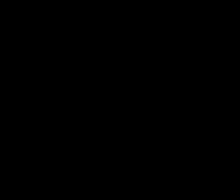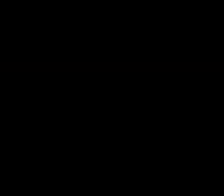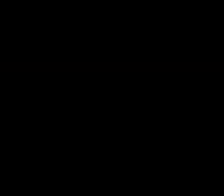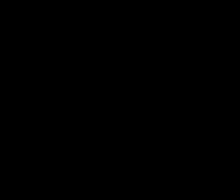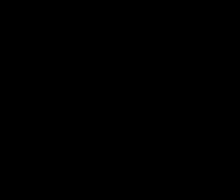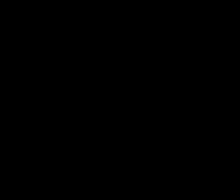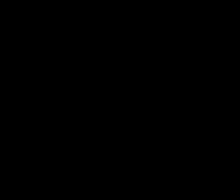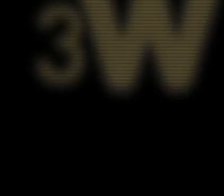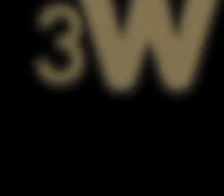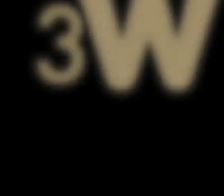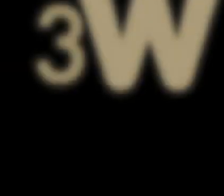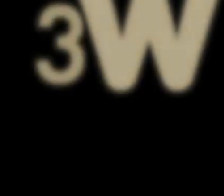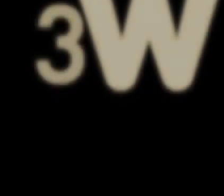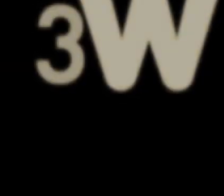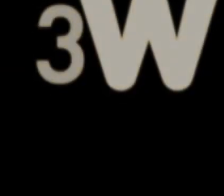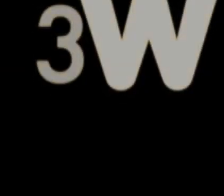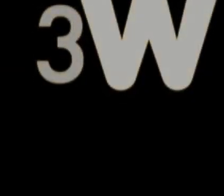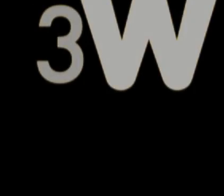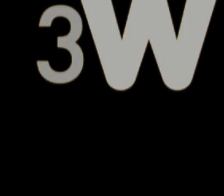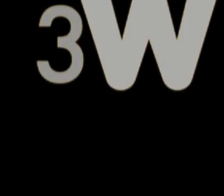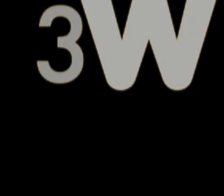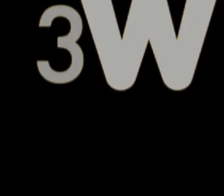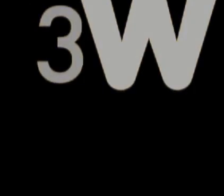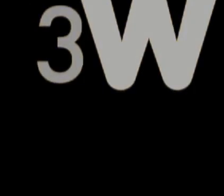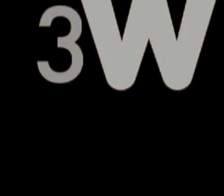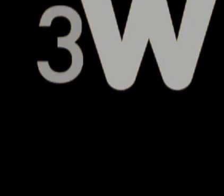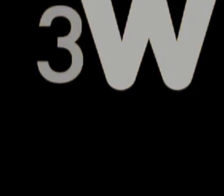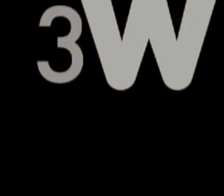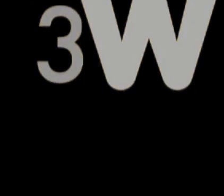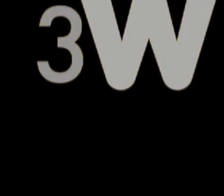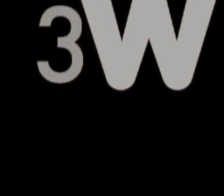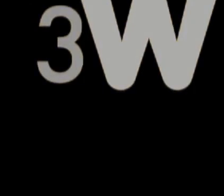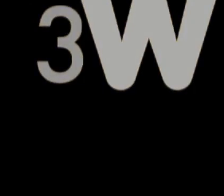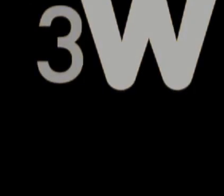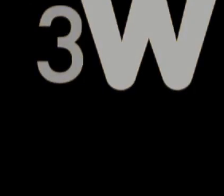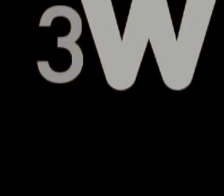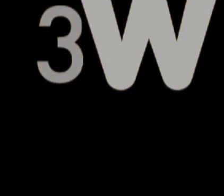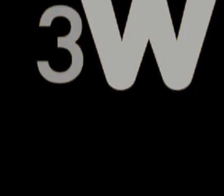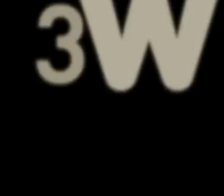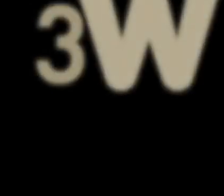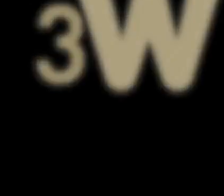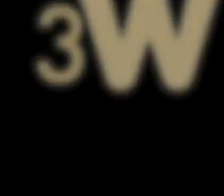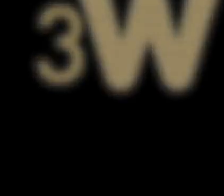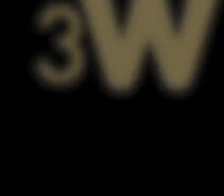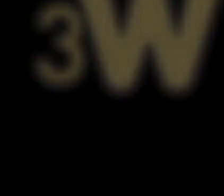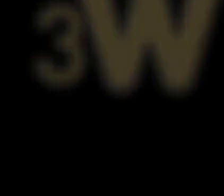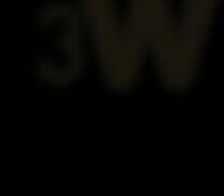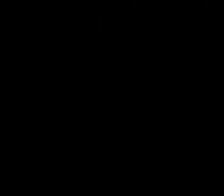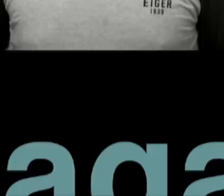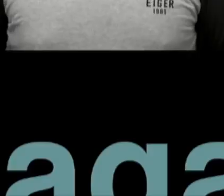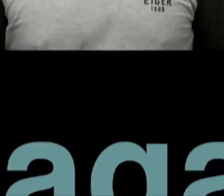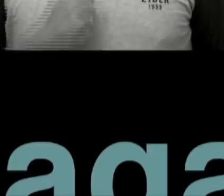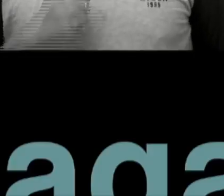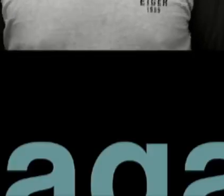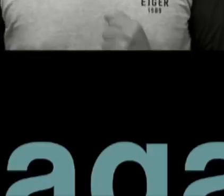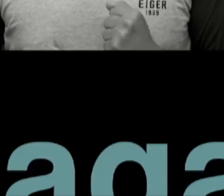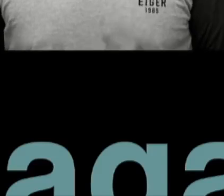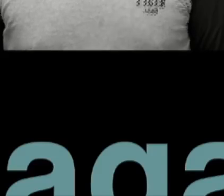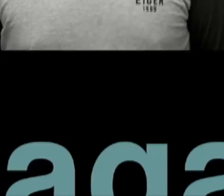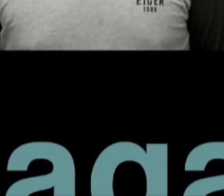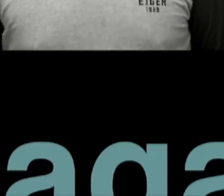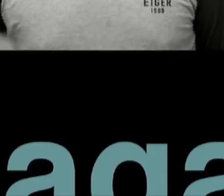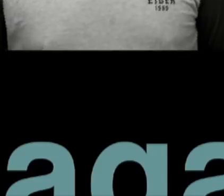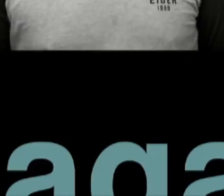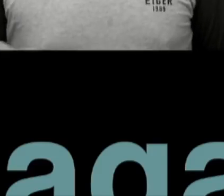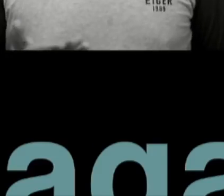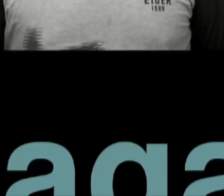Joli hari dengan tiga wajib wajib Iman wajib amalan wajib imut